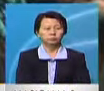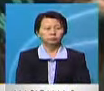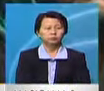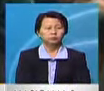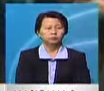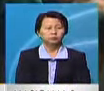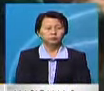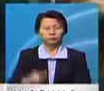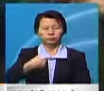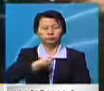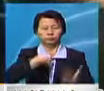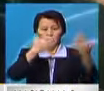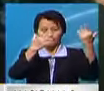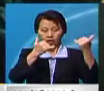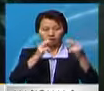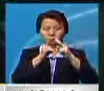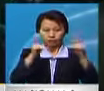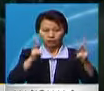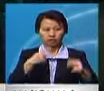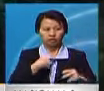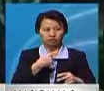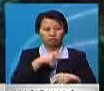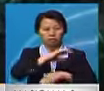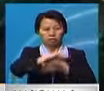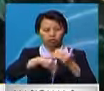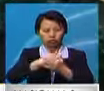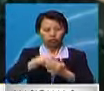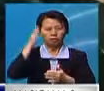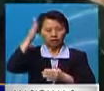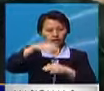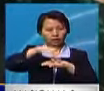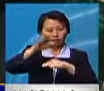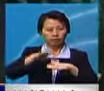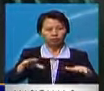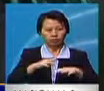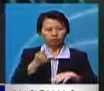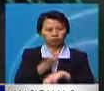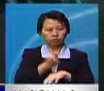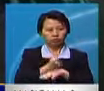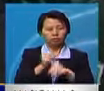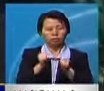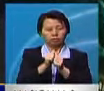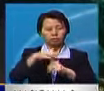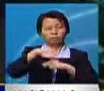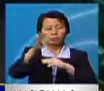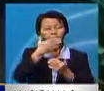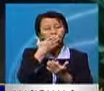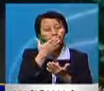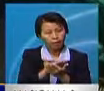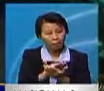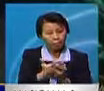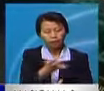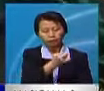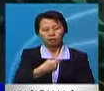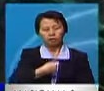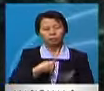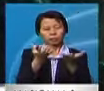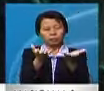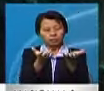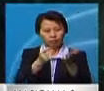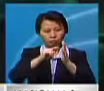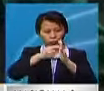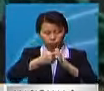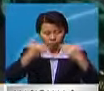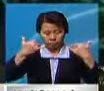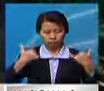Saya berharap sangat yang kita semua akan lebih lagi menjalankan tugas kita dengan lebih baik, dan saya nak supaya dimulai